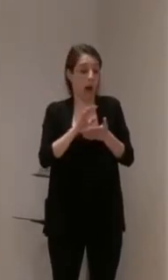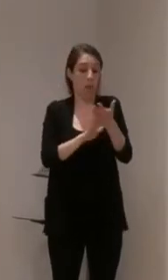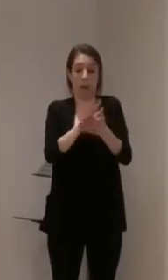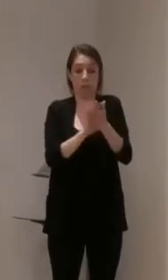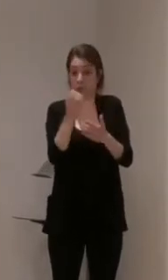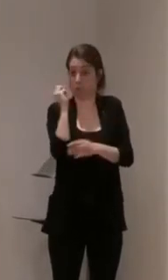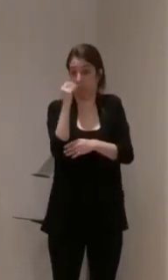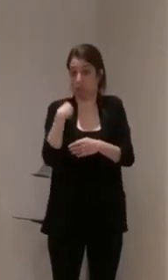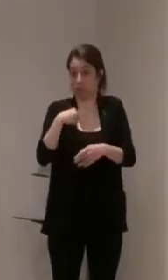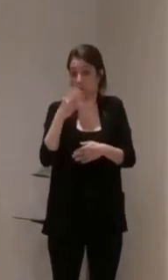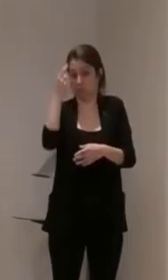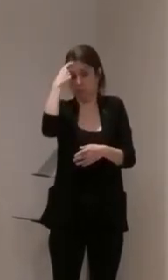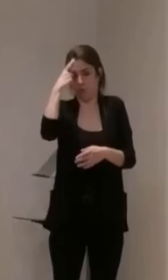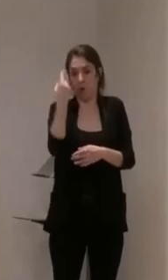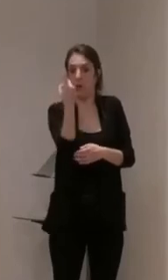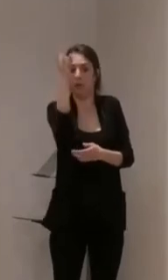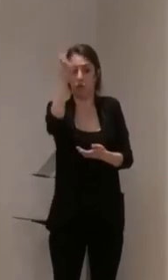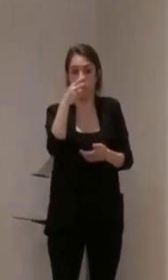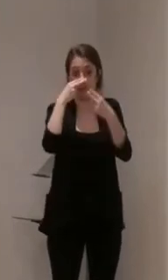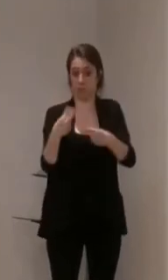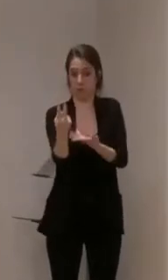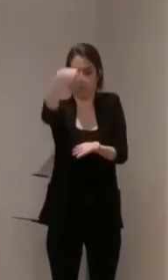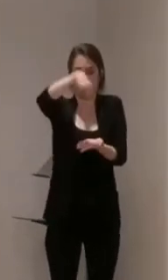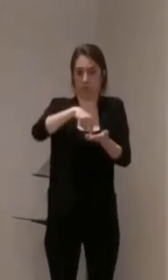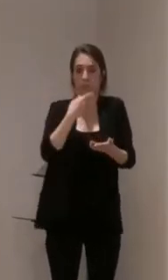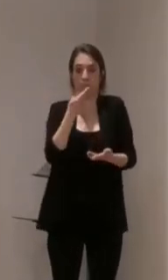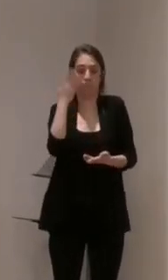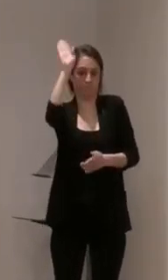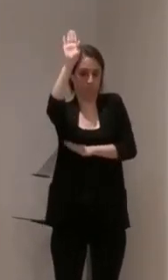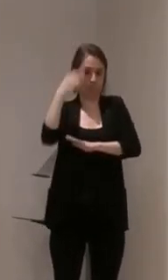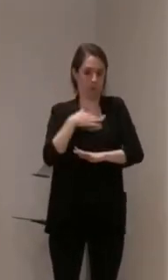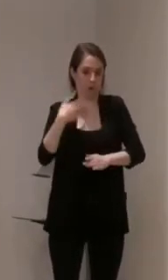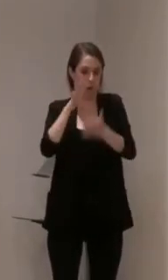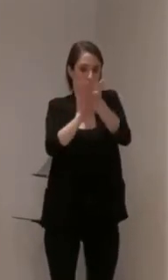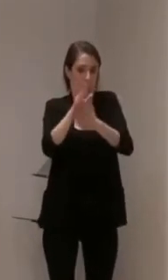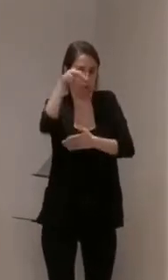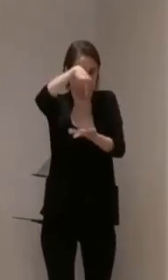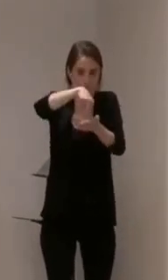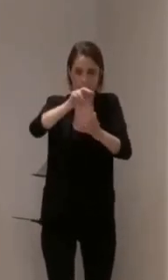parlant de memòria. Llavors, del públic va sortir una persona que va fer una paraula, em va demanar la paraula, i va dir,